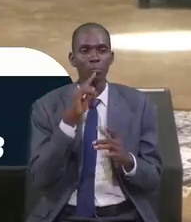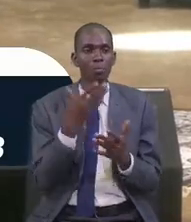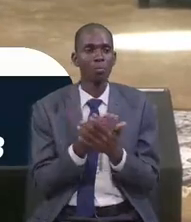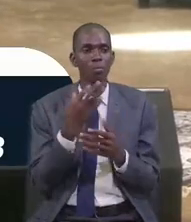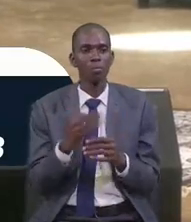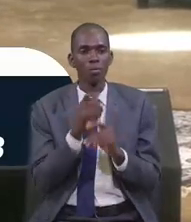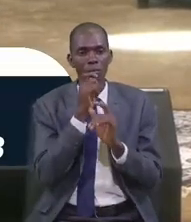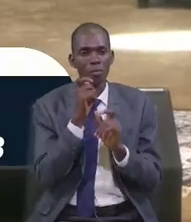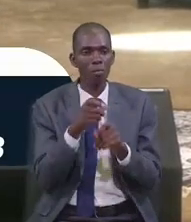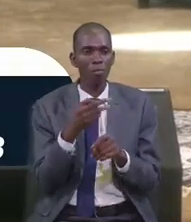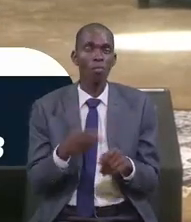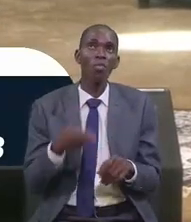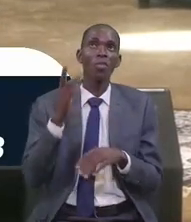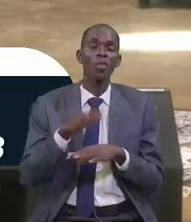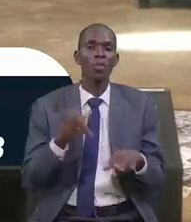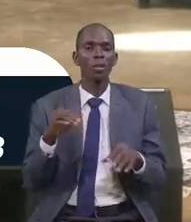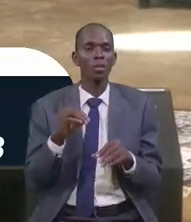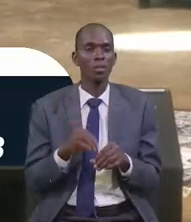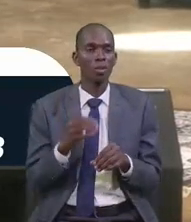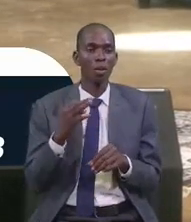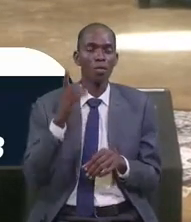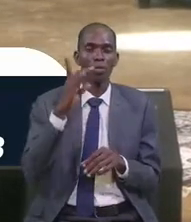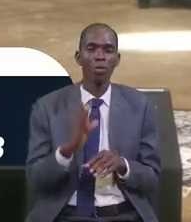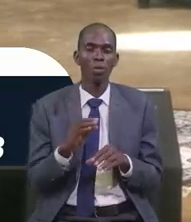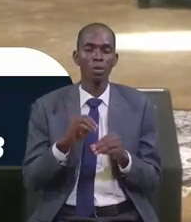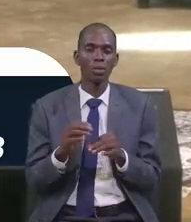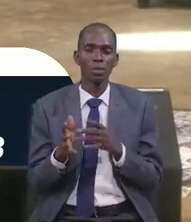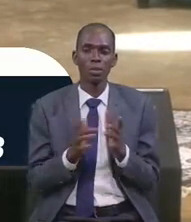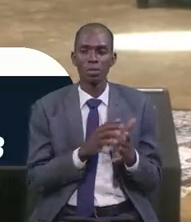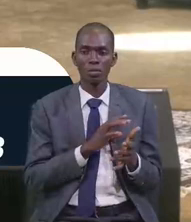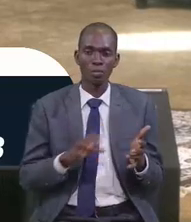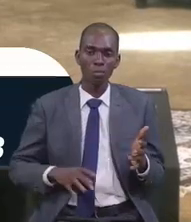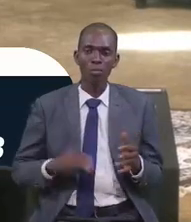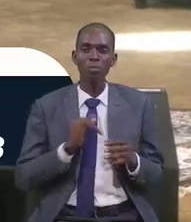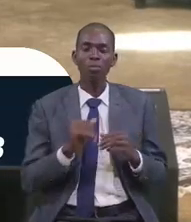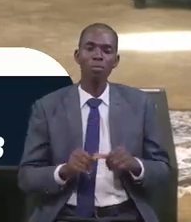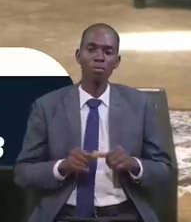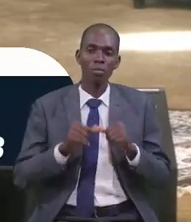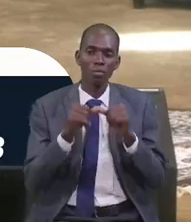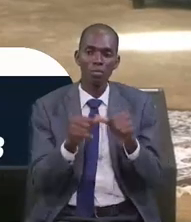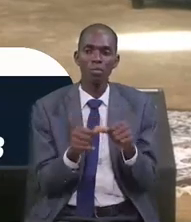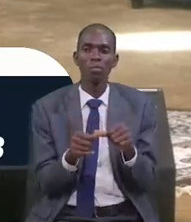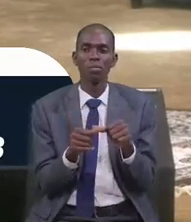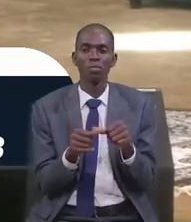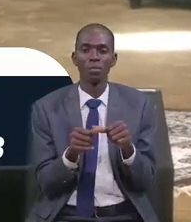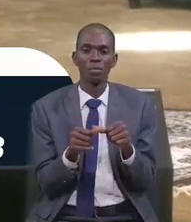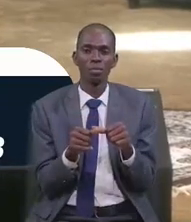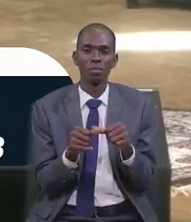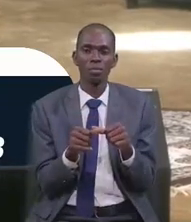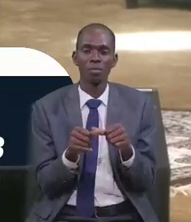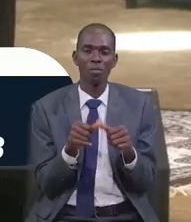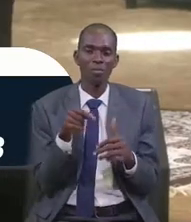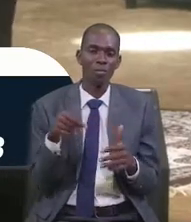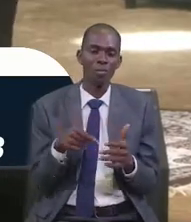vocation céleste de Dieu en Jésus-Christ. Je cours vers le but, je cours vers le rôle pour